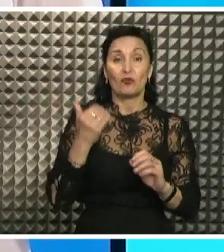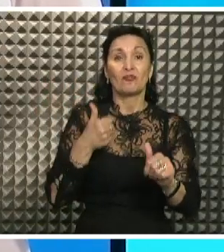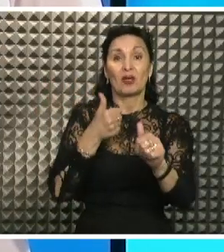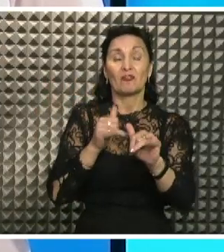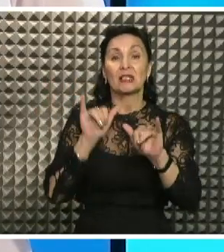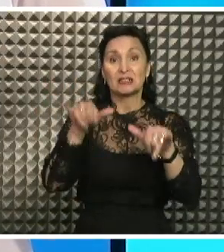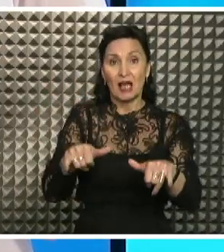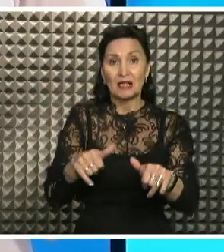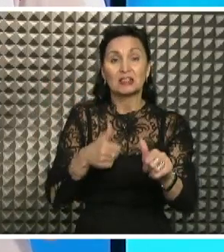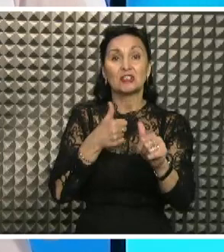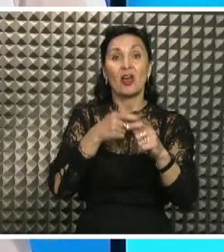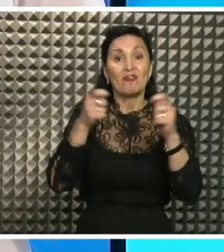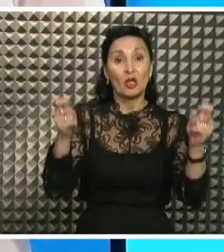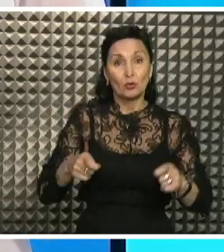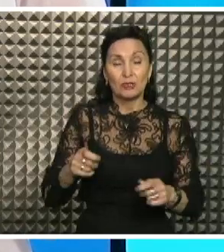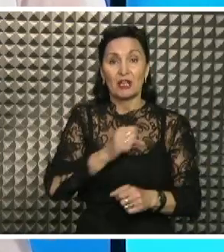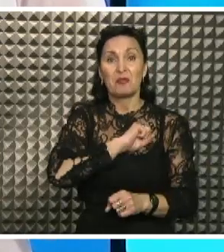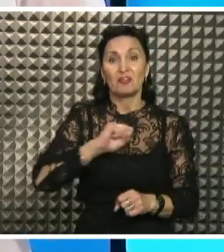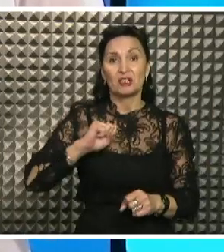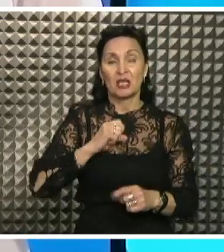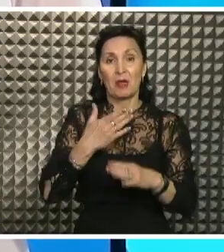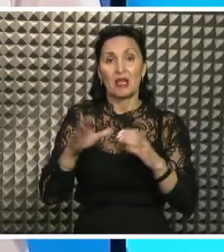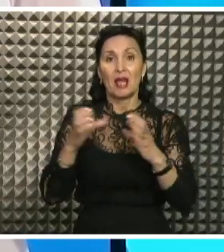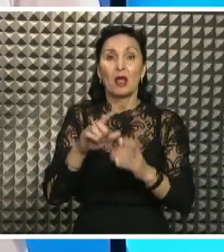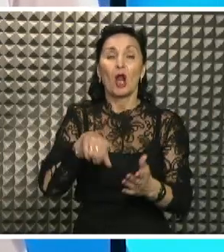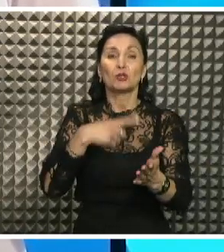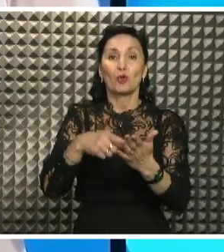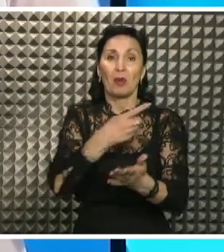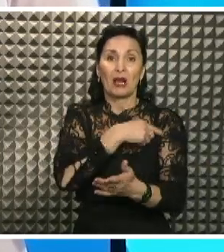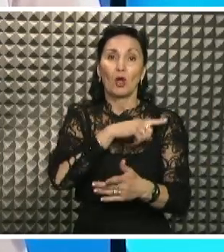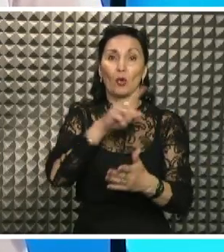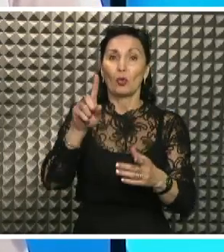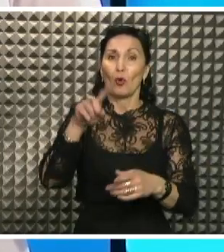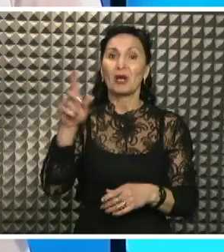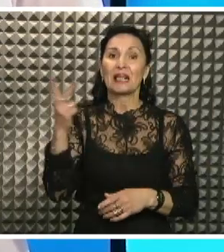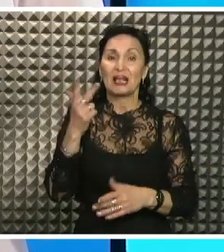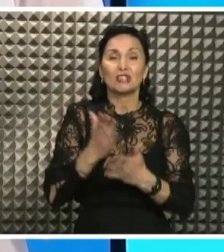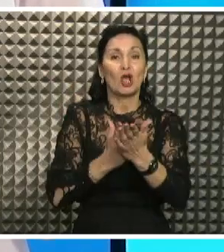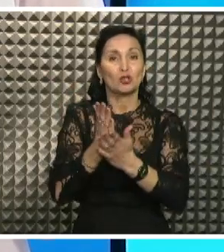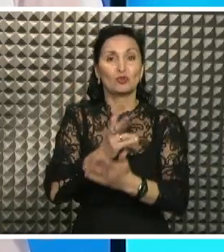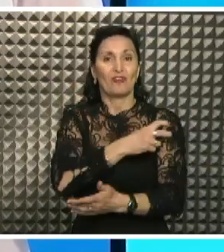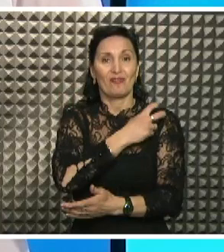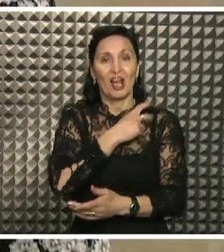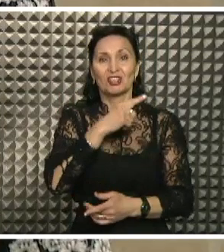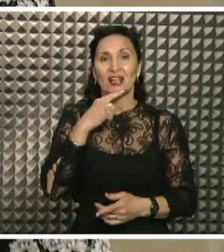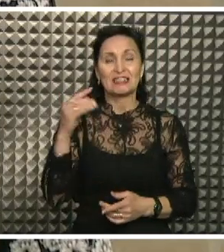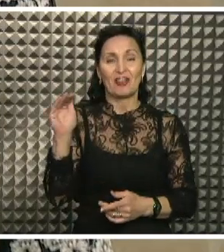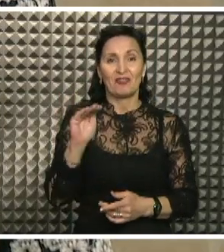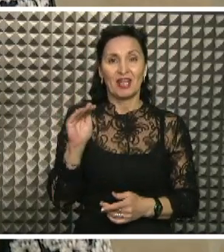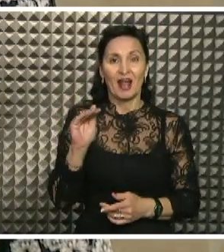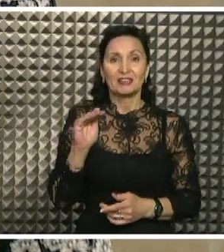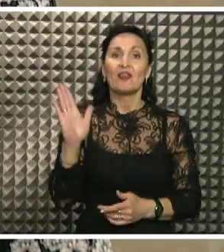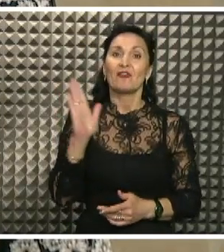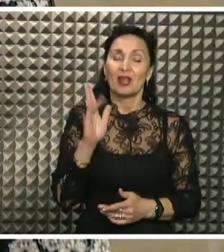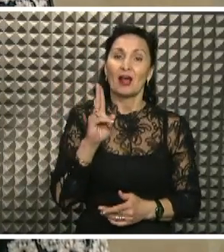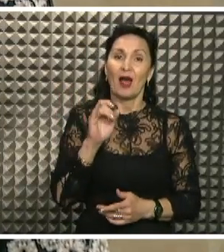заведующий терапевтическим отделением городской поликлиники номер 3 города Барнаул, заслуженный врач Российской Федерации